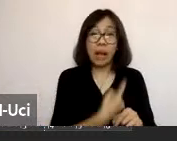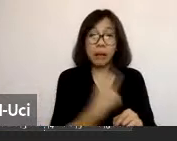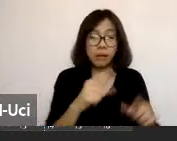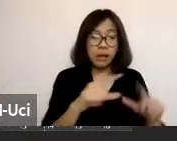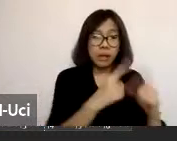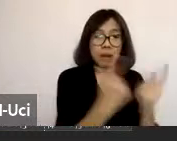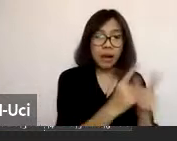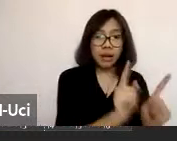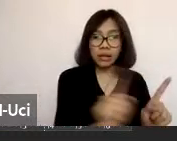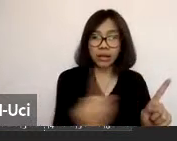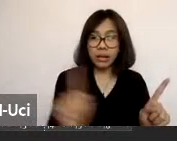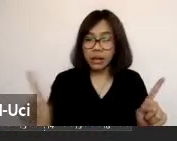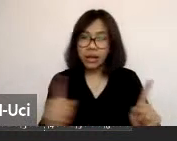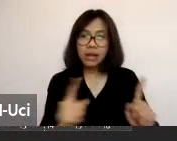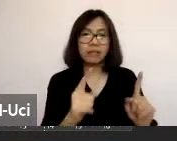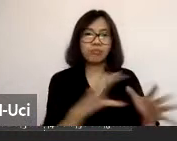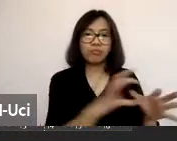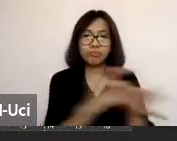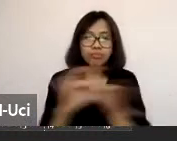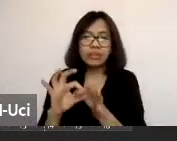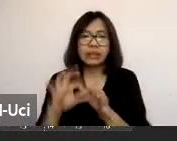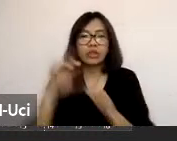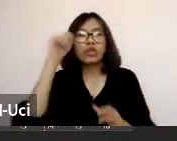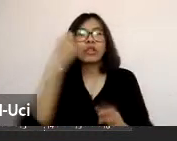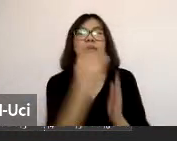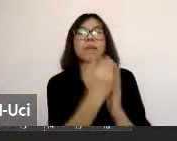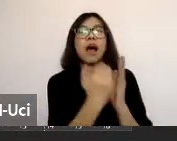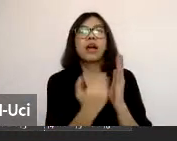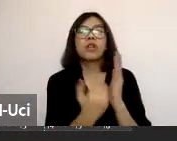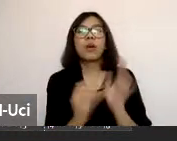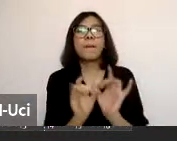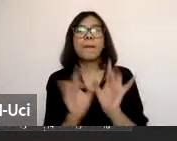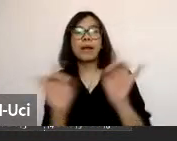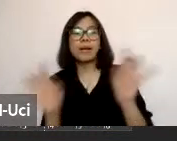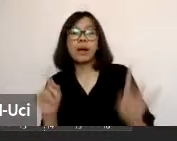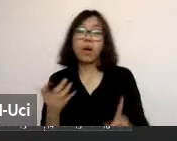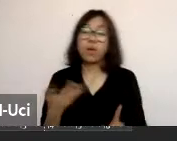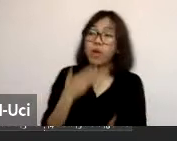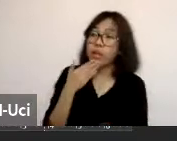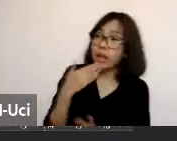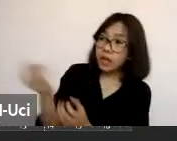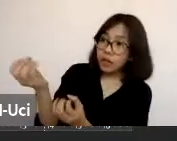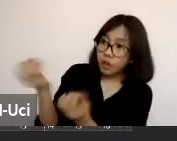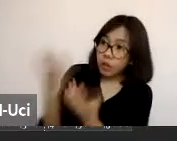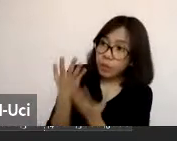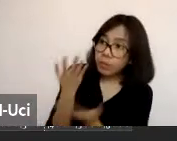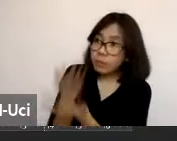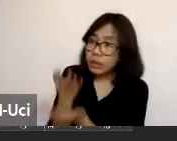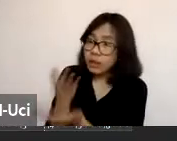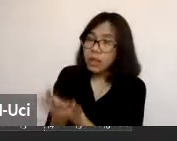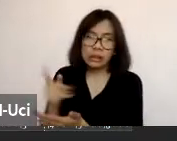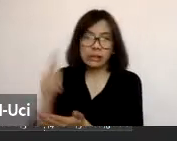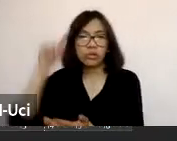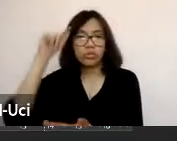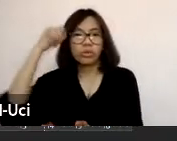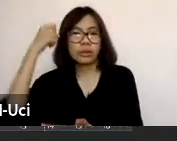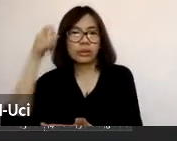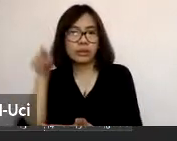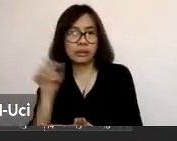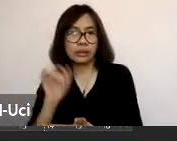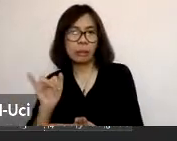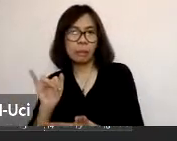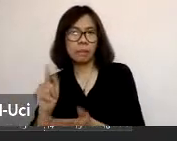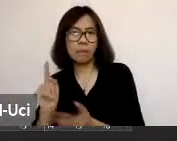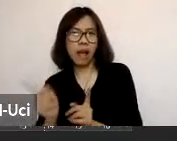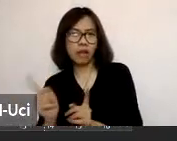saling berintegrasi itu agak kesulitan kita meminta informasi pun kita agak kesulitan nanti bisa nanya terus tiga